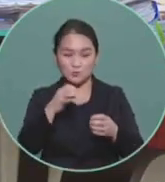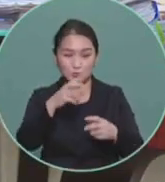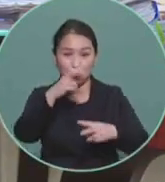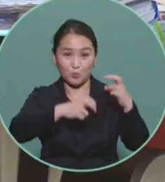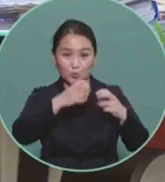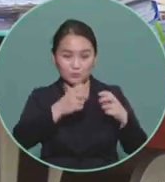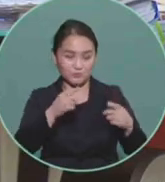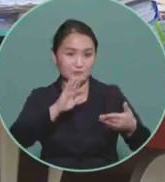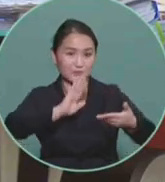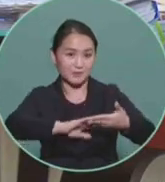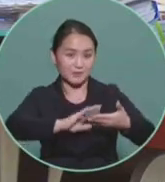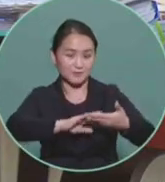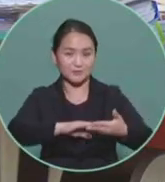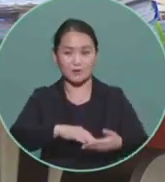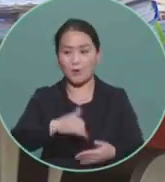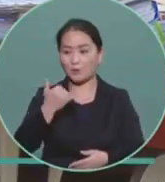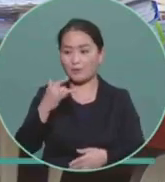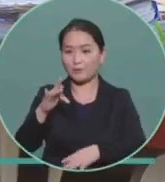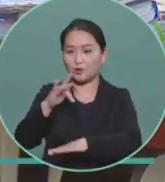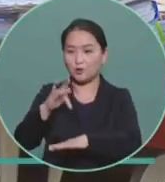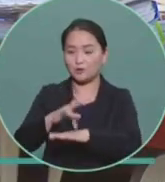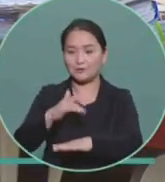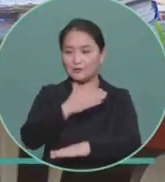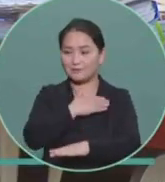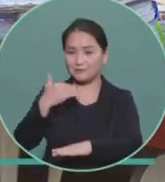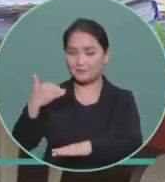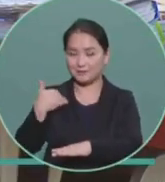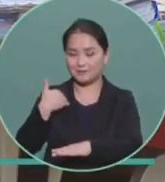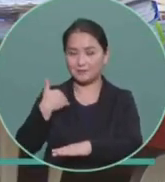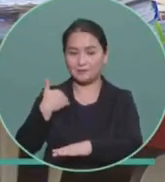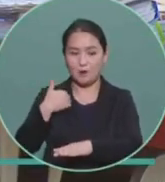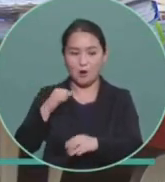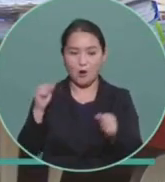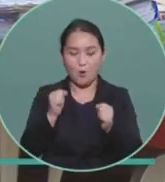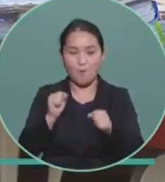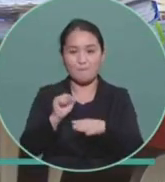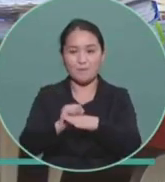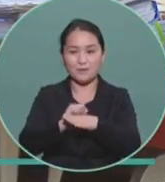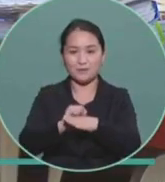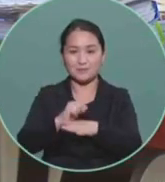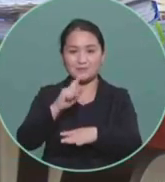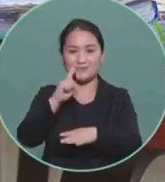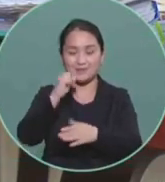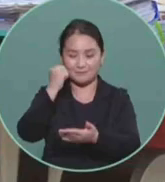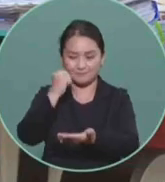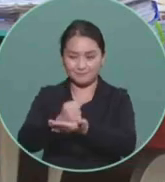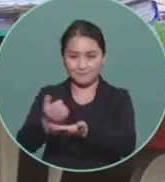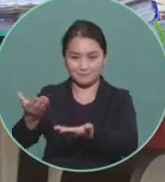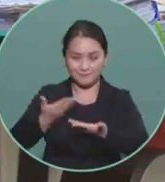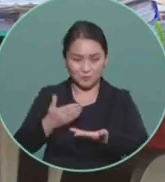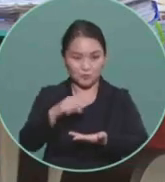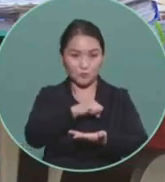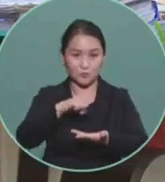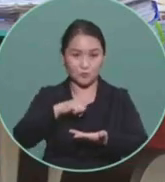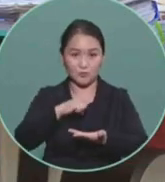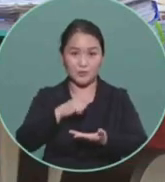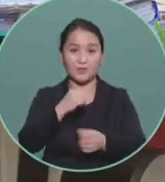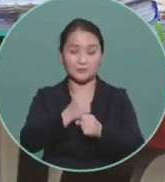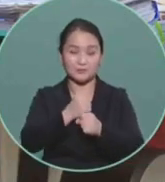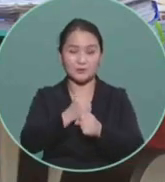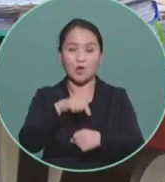одоо үйлчлэлтийн бэлтгэл байдлыг хангах одоо цахимж гаргаж бид нар тал талын өөрөөсөө ажилдаа орсон байж байгаа. Өнөөдрийн